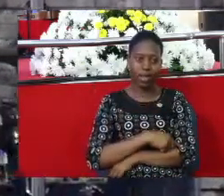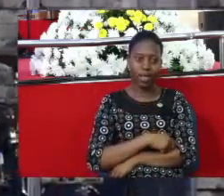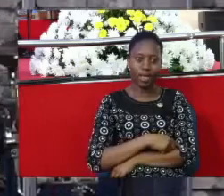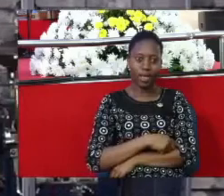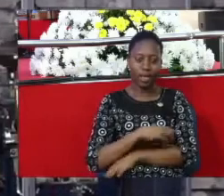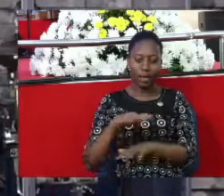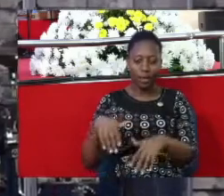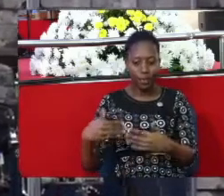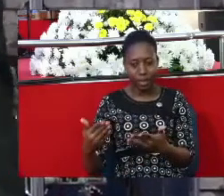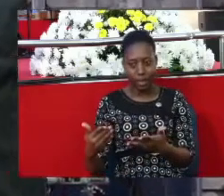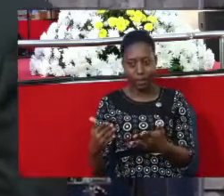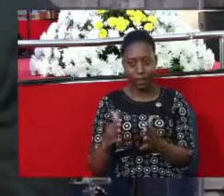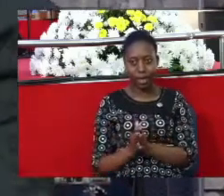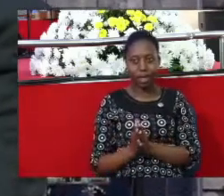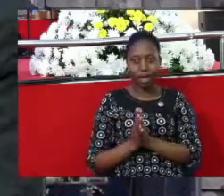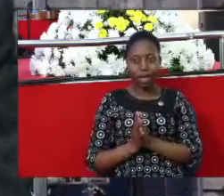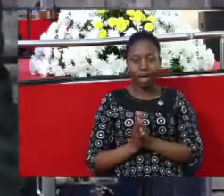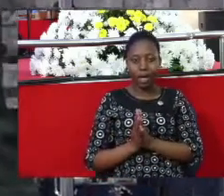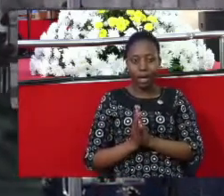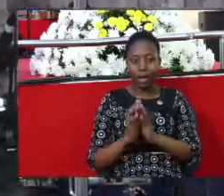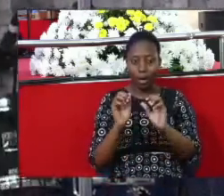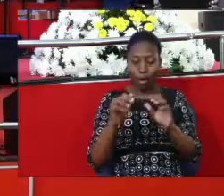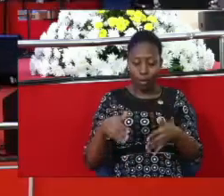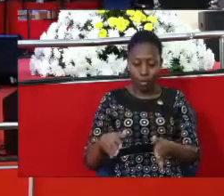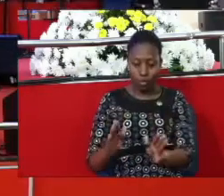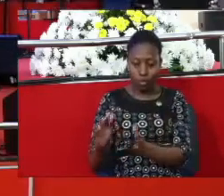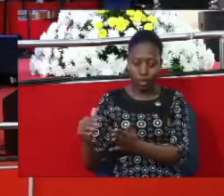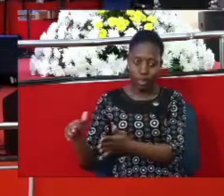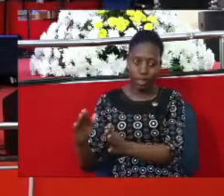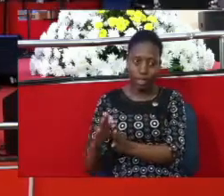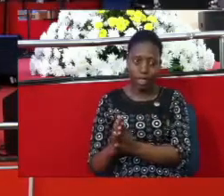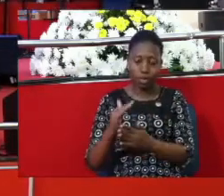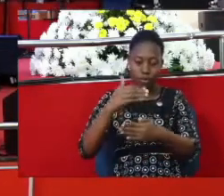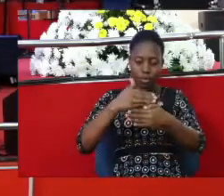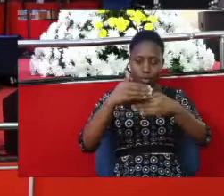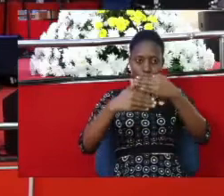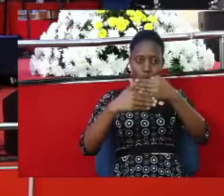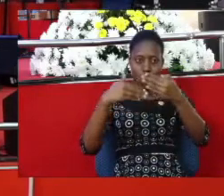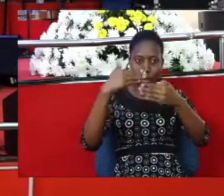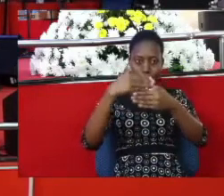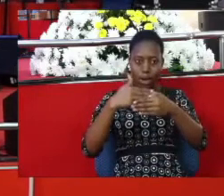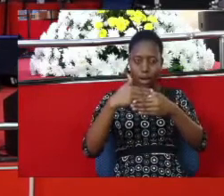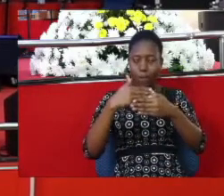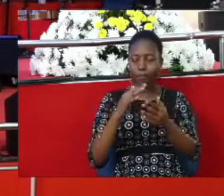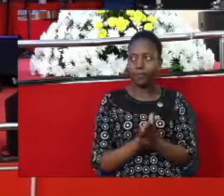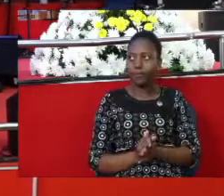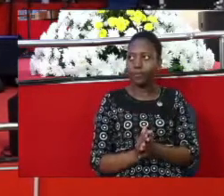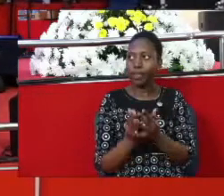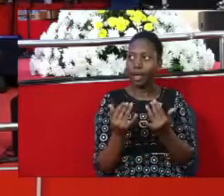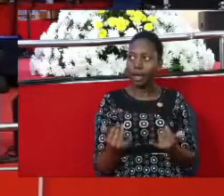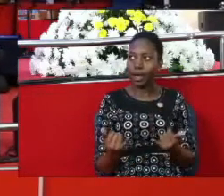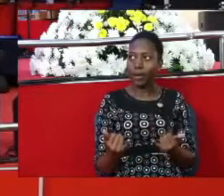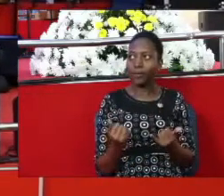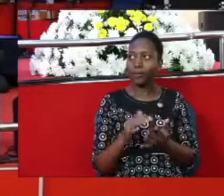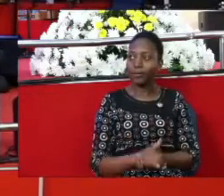pesa. Akasikia Mungu akimwambia sasa enda. The anointing here was great. Sasa enda. Architect